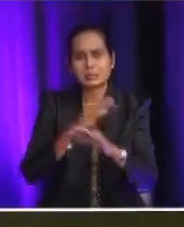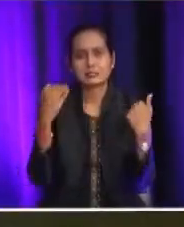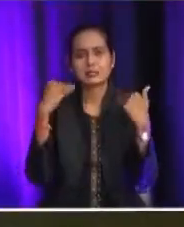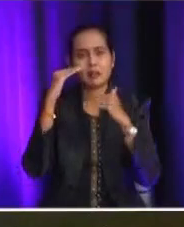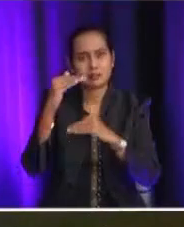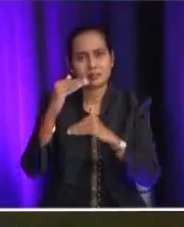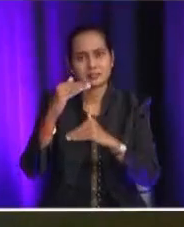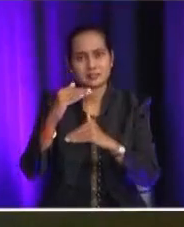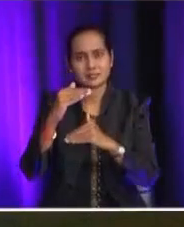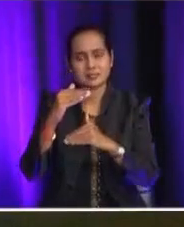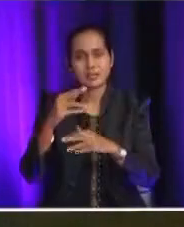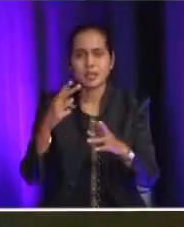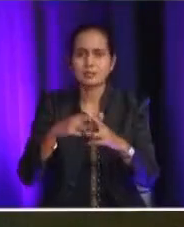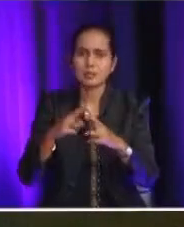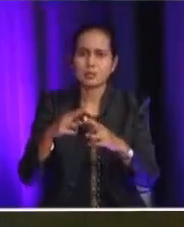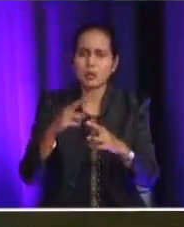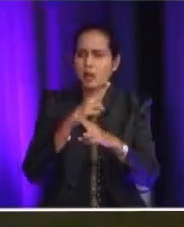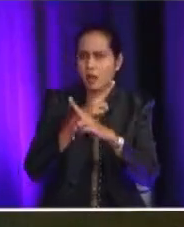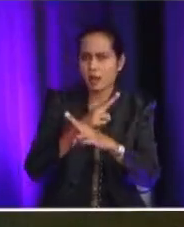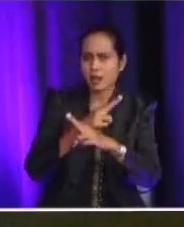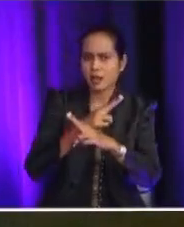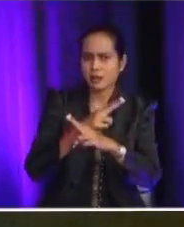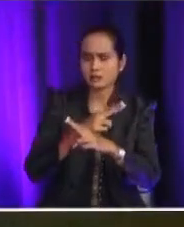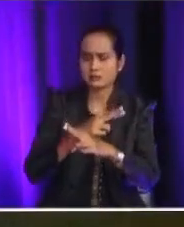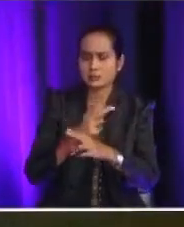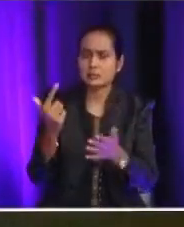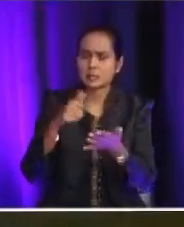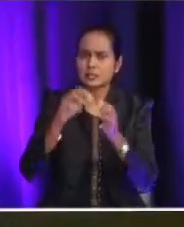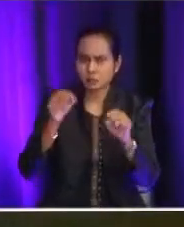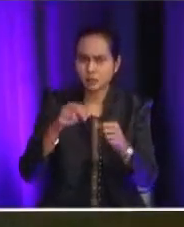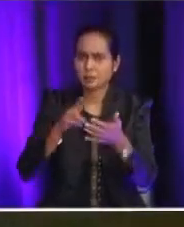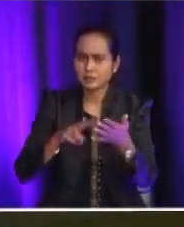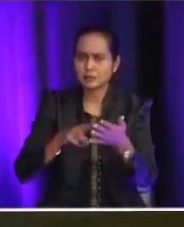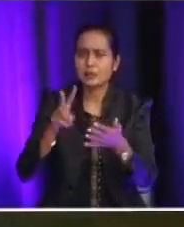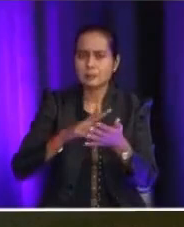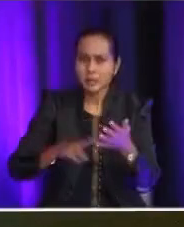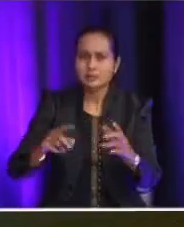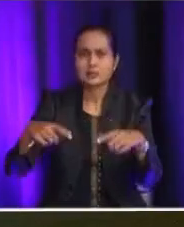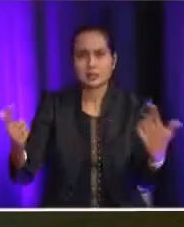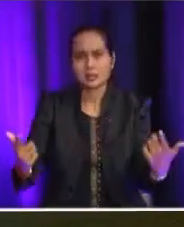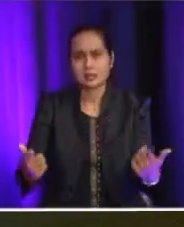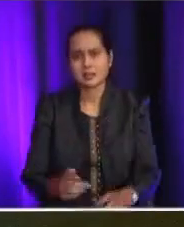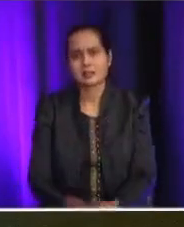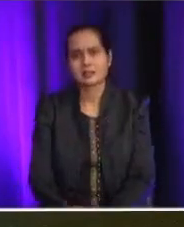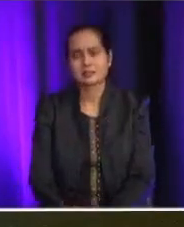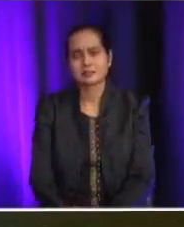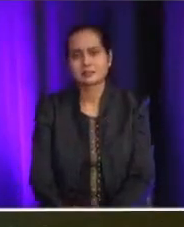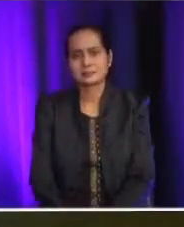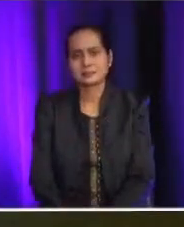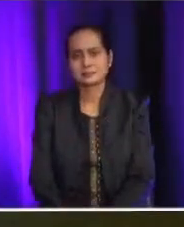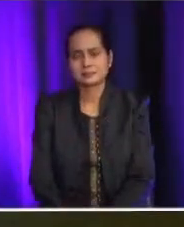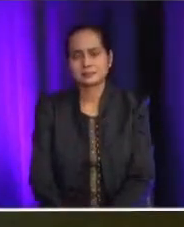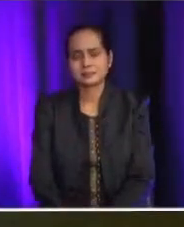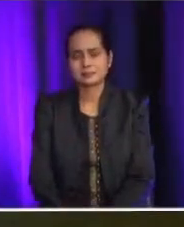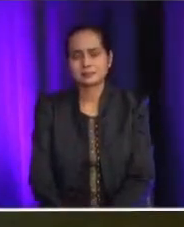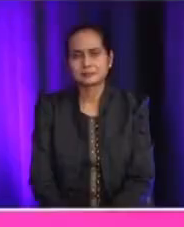kan, ataupun halangan. Selagi kita boleh baca, kita bacalah. Okey, seterusnya siapa?